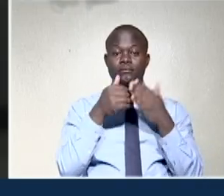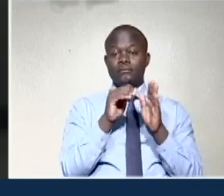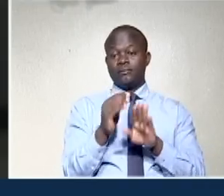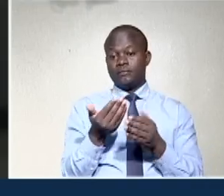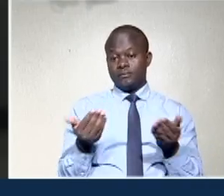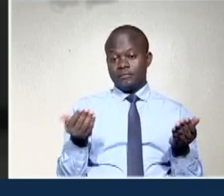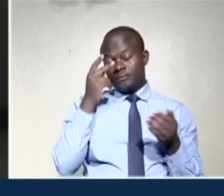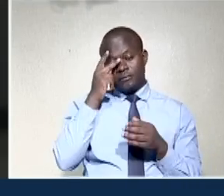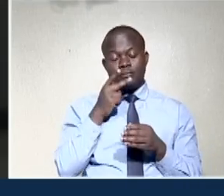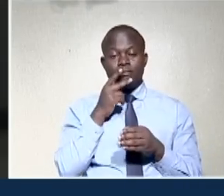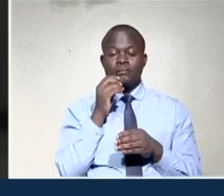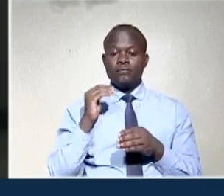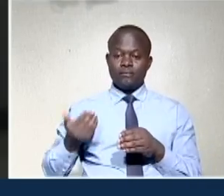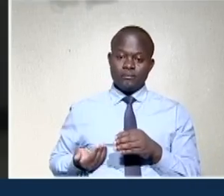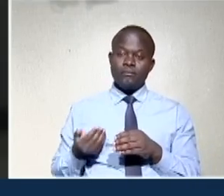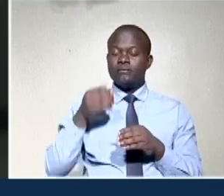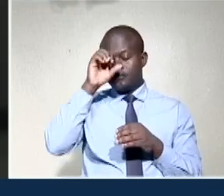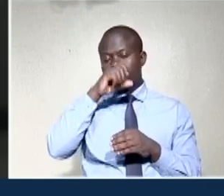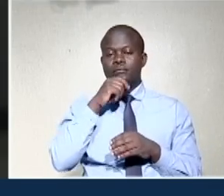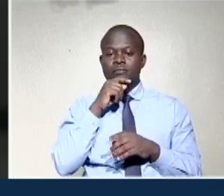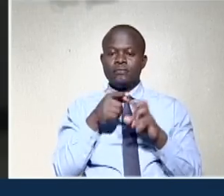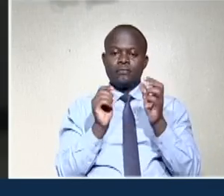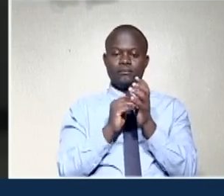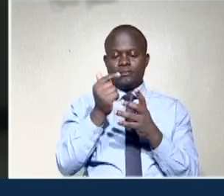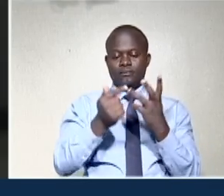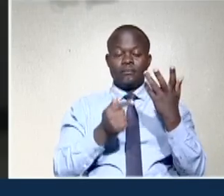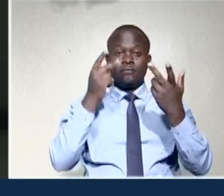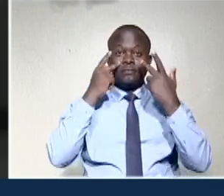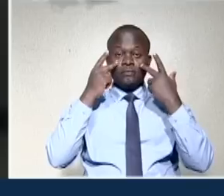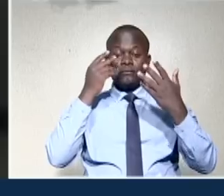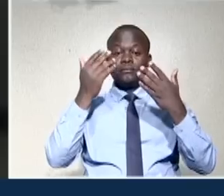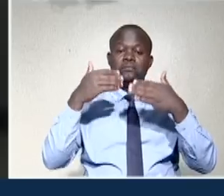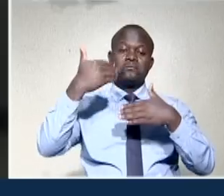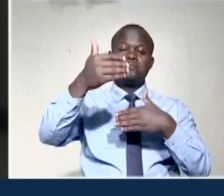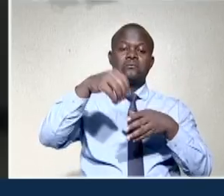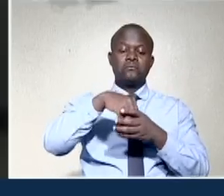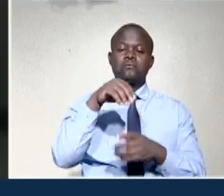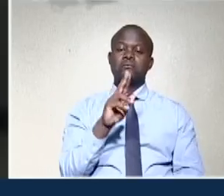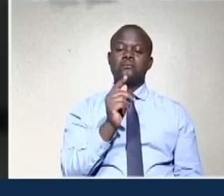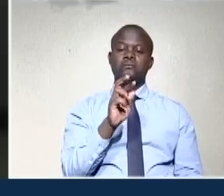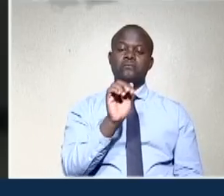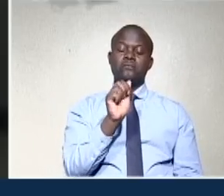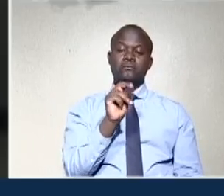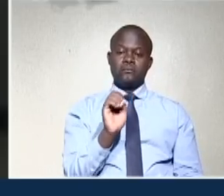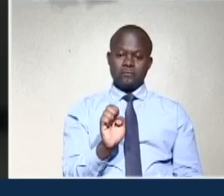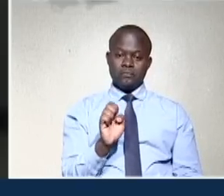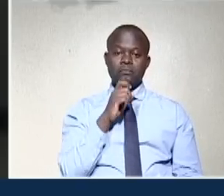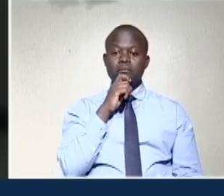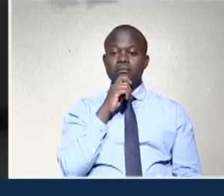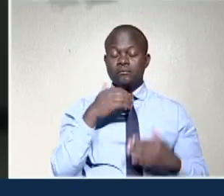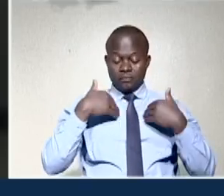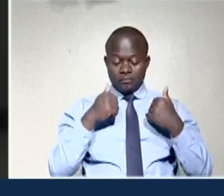umwana ku mubyeyi, umugore gupfusha umugabo. Kandi ibyo ni byo tubona buri munsi muri Ukraine. Ni ubuzima butakara kandi bukagenda mu